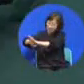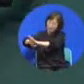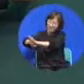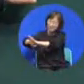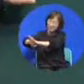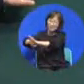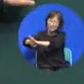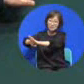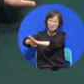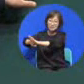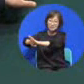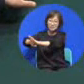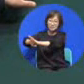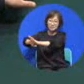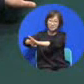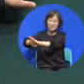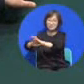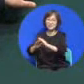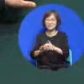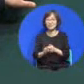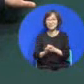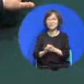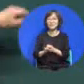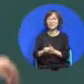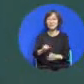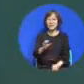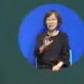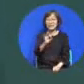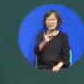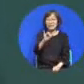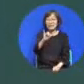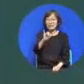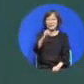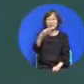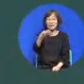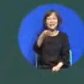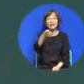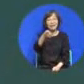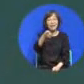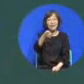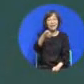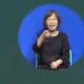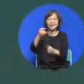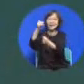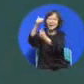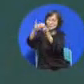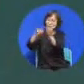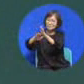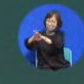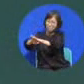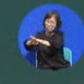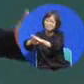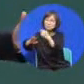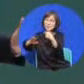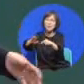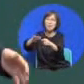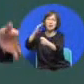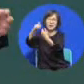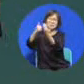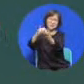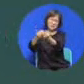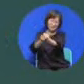will provide what the Lord has provided for you. 이래. Is Jehovah Jireh. That is power.